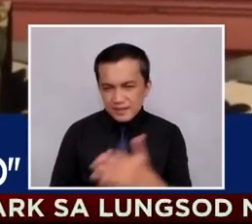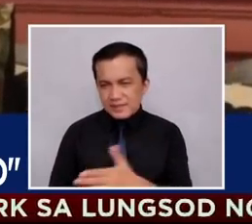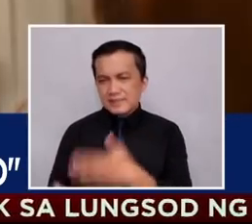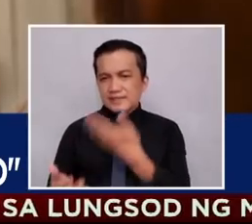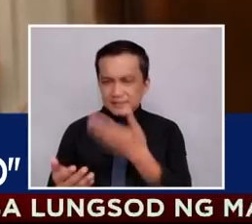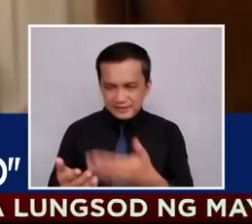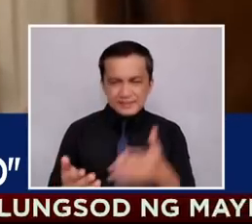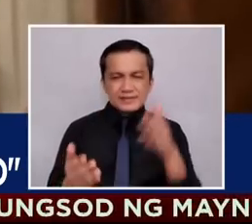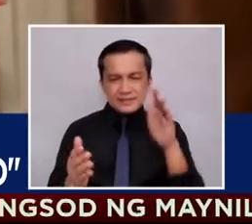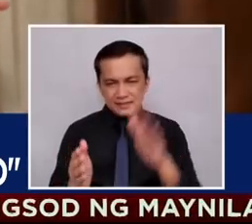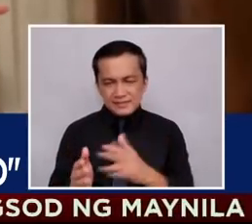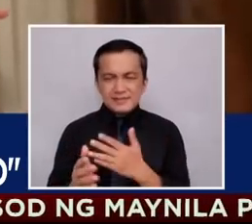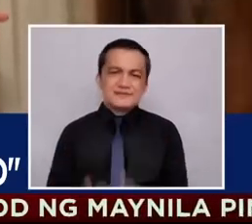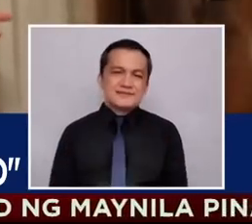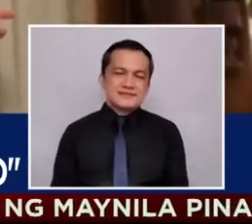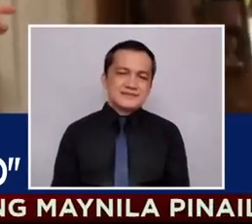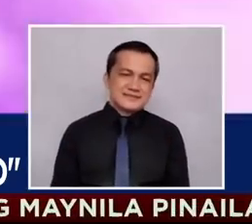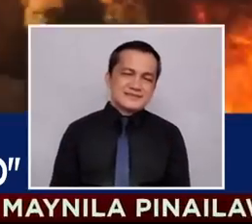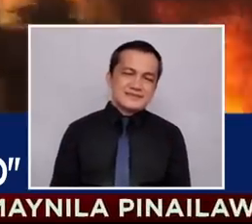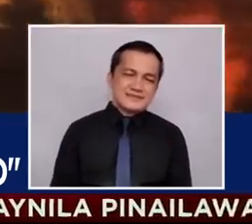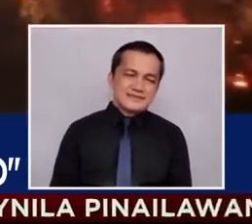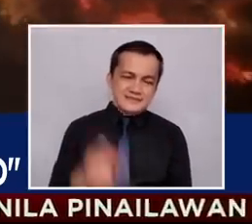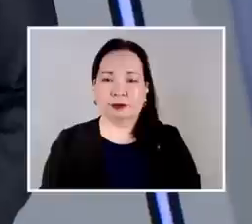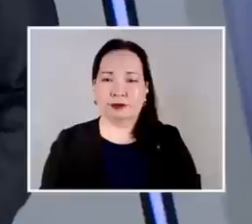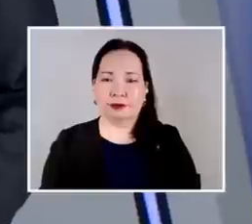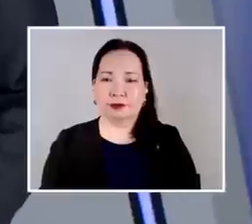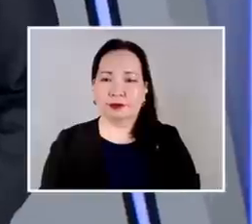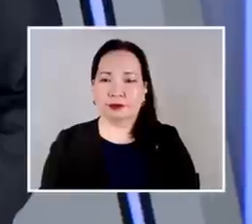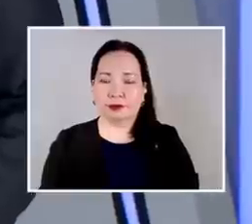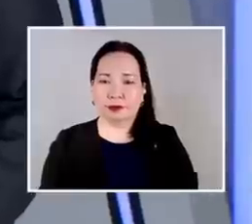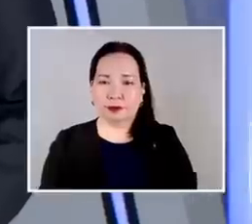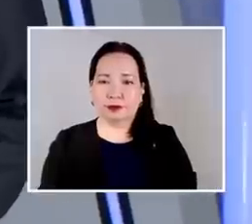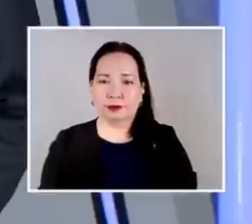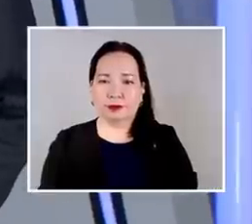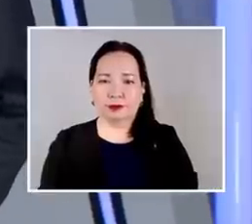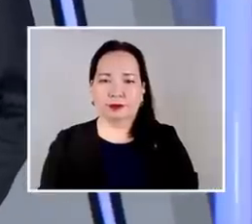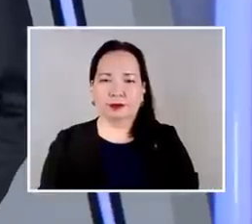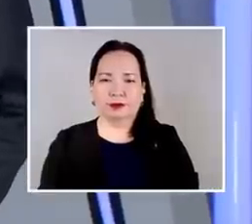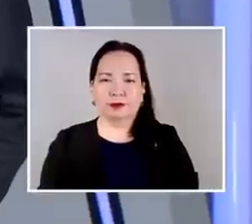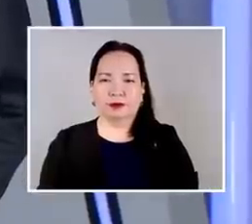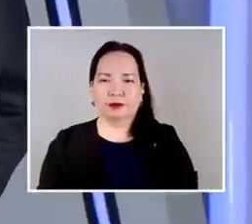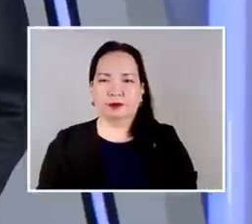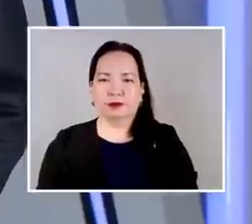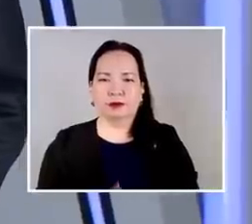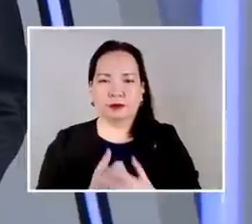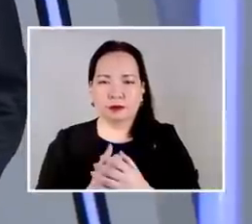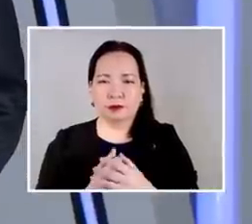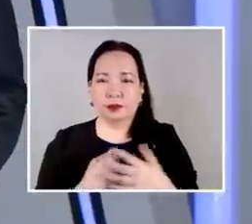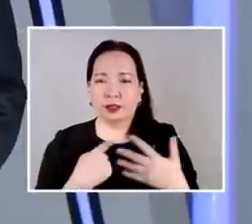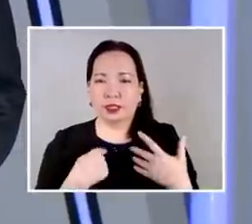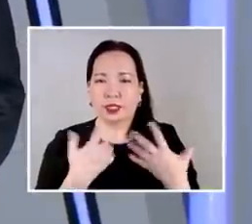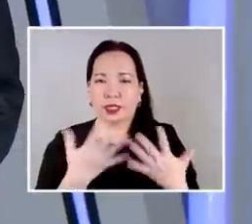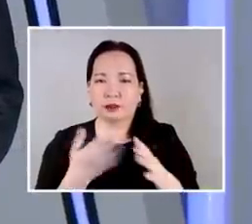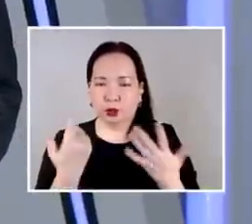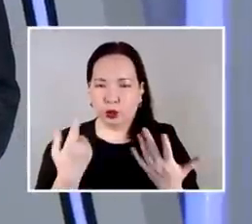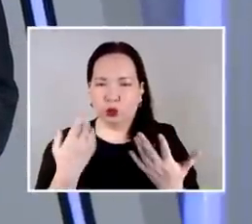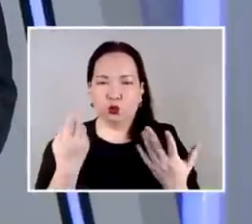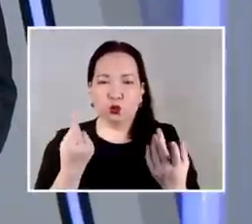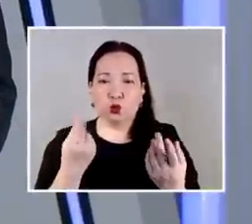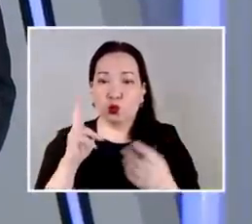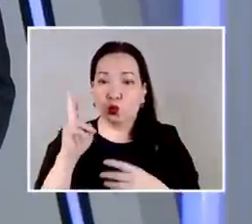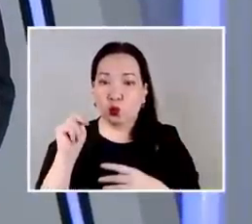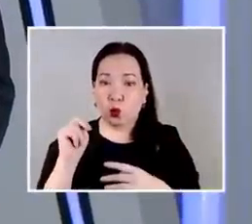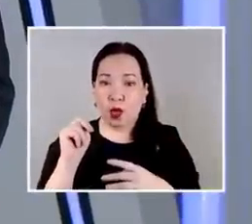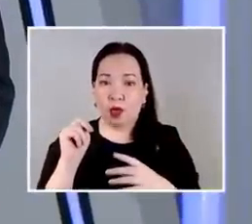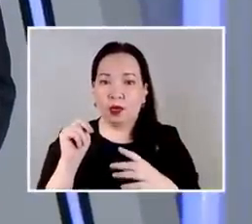Andalusia. MJ Felipe, ABS-CBN News. Umarap sa Universal Periodic Review ng United Nations Human